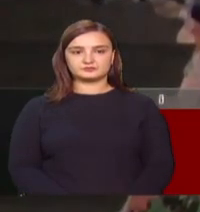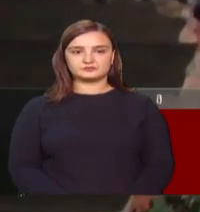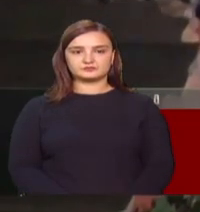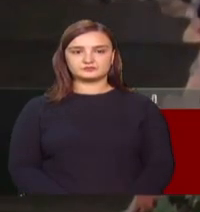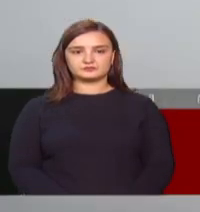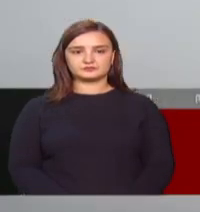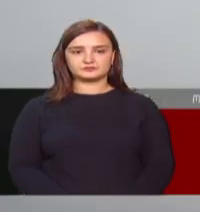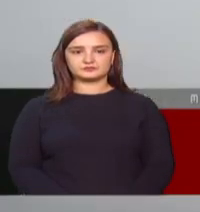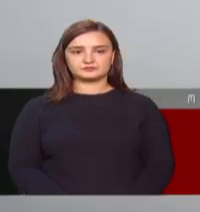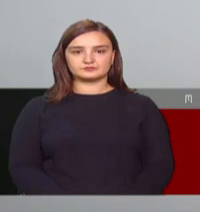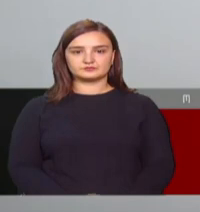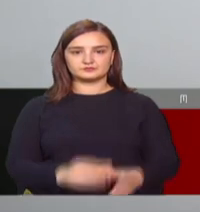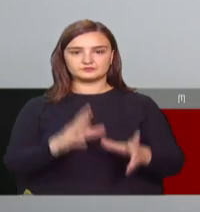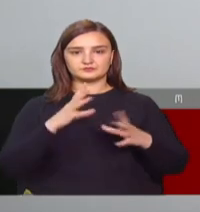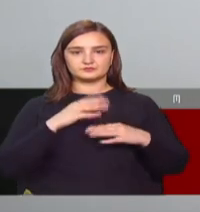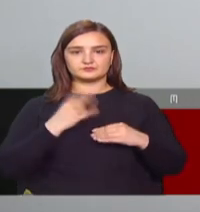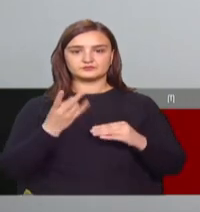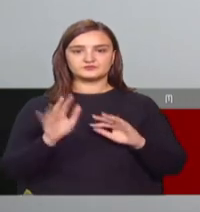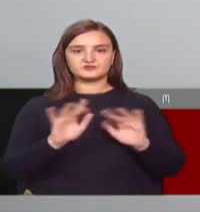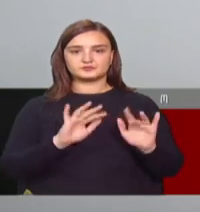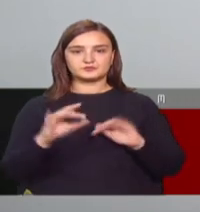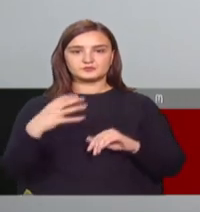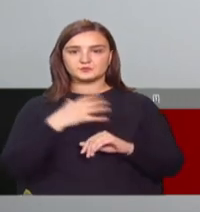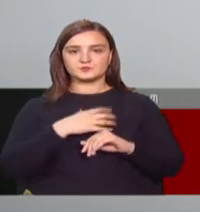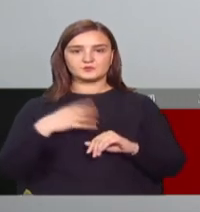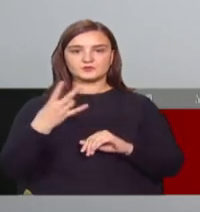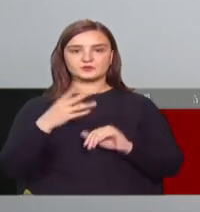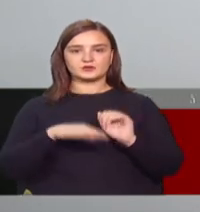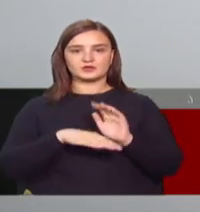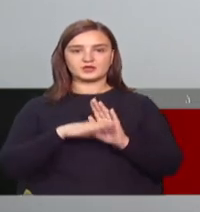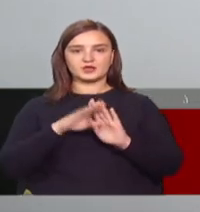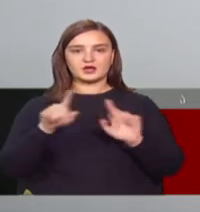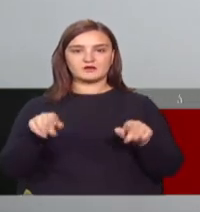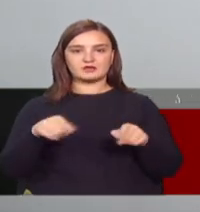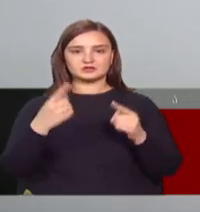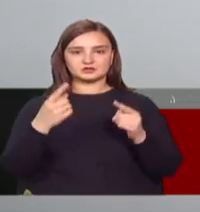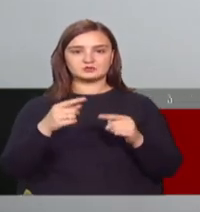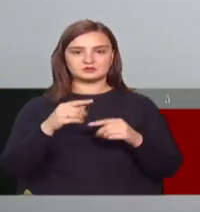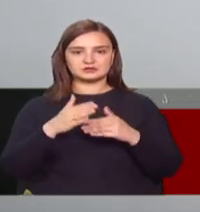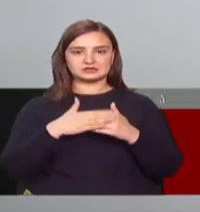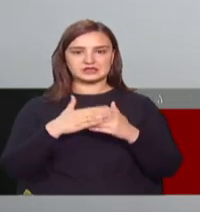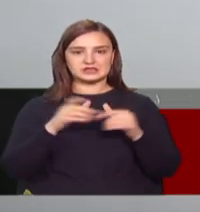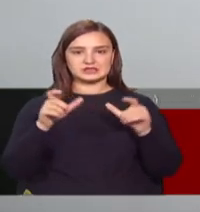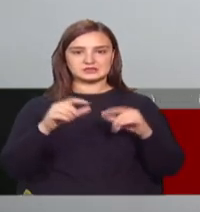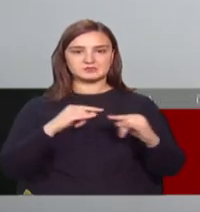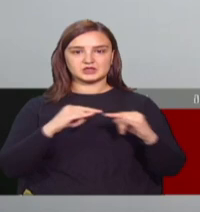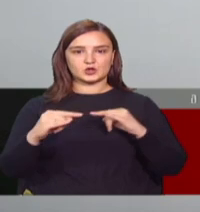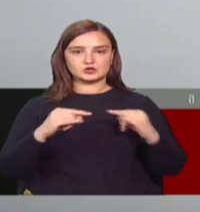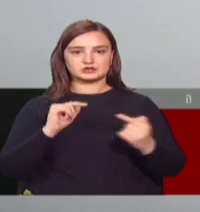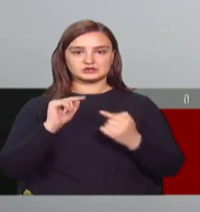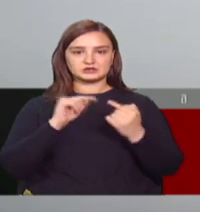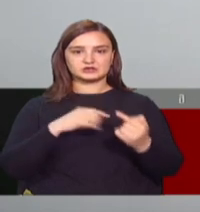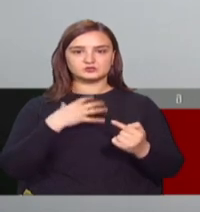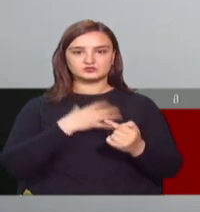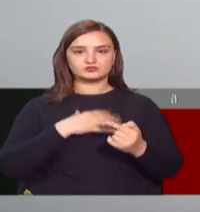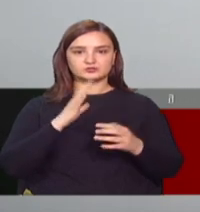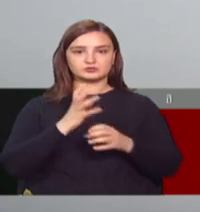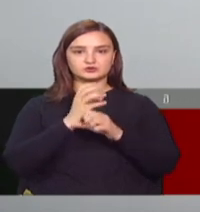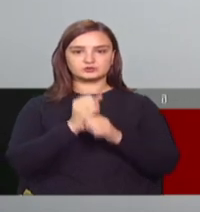ადამიანი. ჩვენ ერთად უნდა ვიმოქმედოთ, მნიშვნელოვნად უნდა გავაძლიეროთ სანქციები ტერორის წინააღმდეგ. ეს მნიშვნელოვნად შეზღუდავს